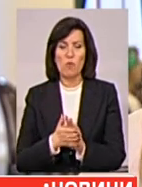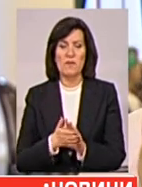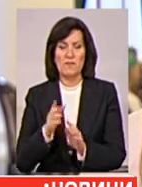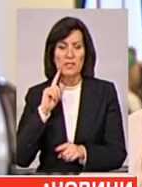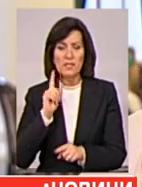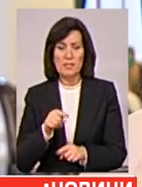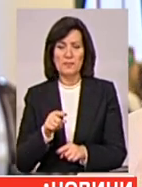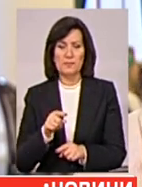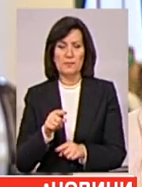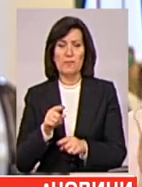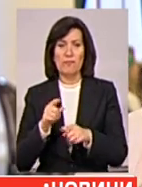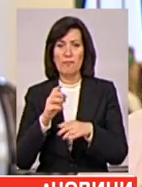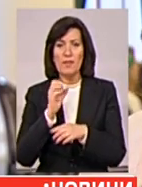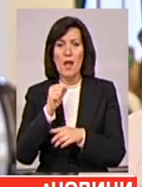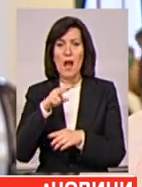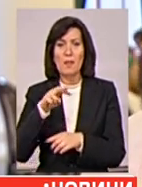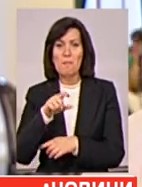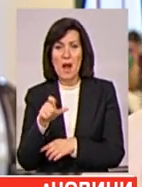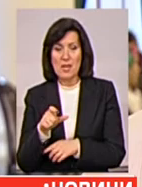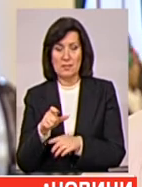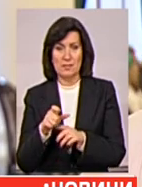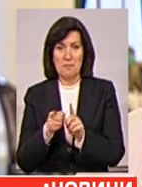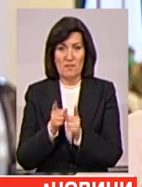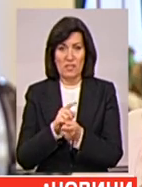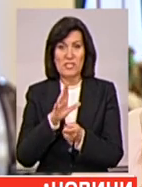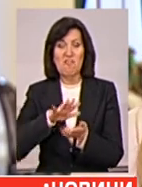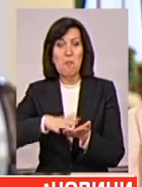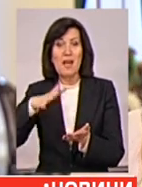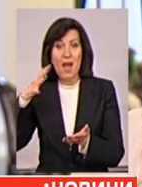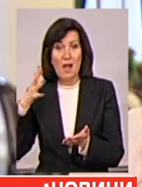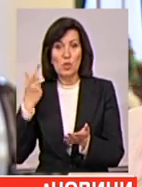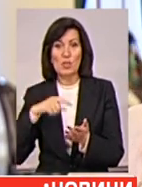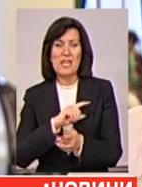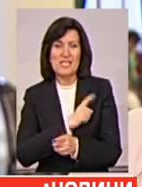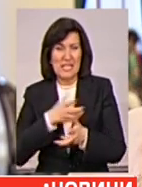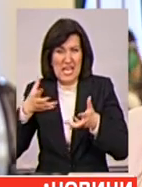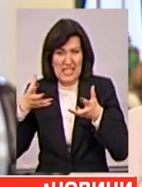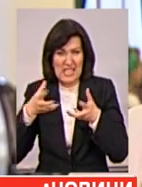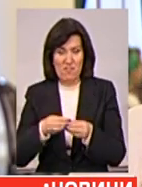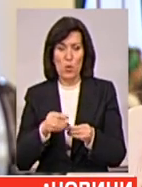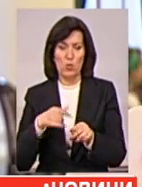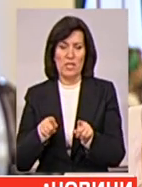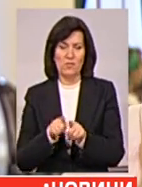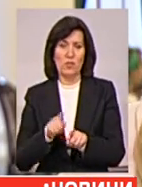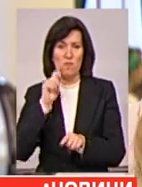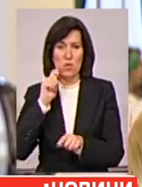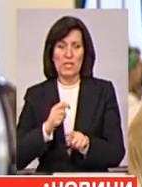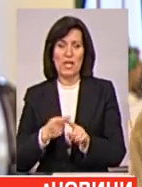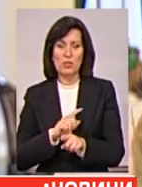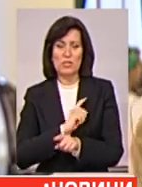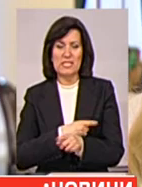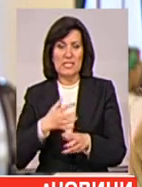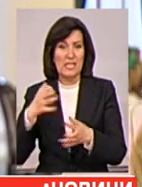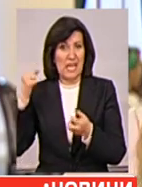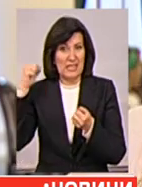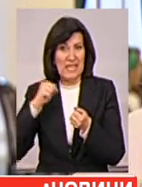знаете, алмаз создается только тогда, превращается в бриллиант только тогда, когда сильное давление. Вот, наверное, тут у нас то и происходит в Украине, да, на нас сильно